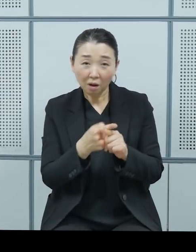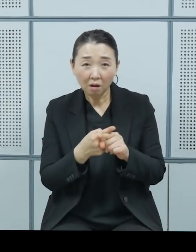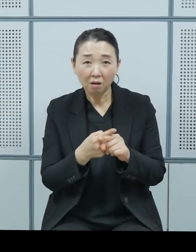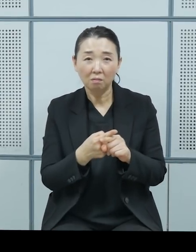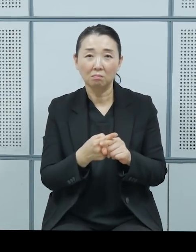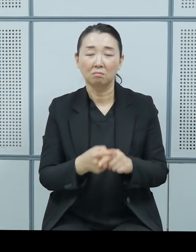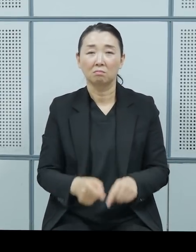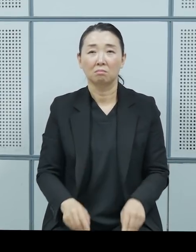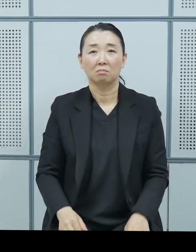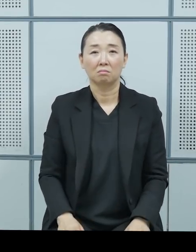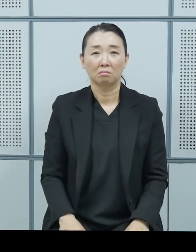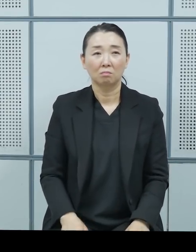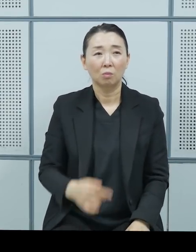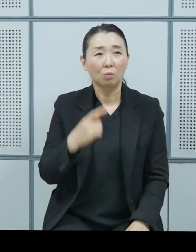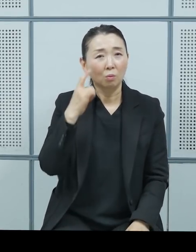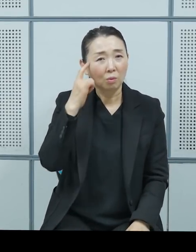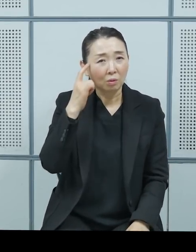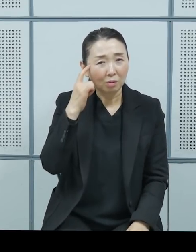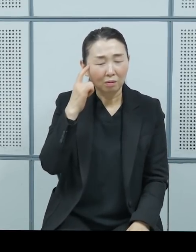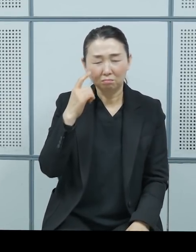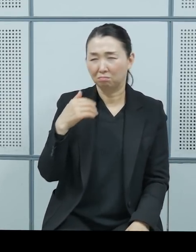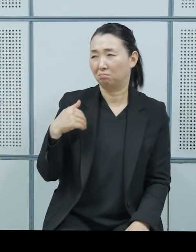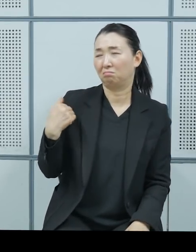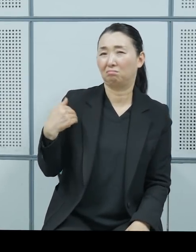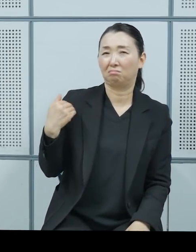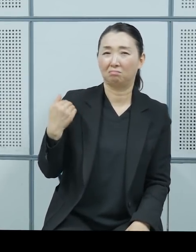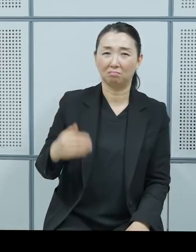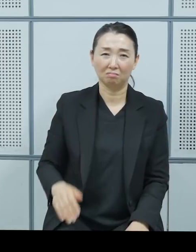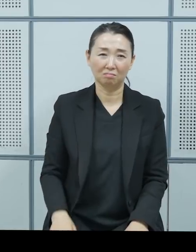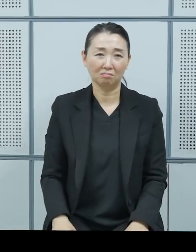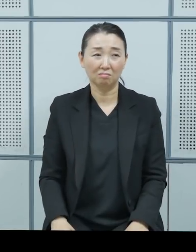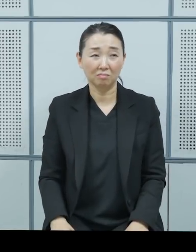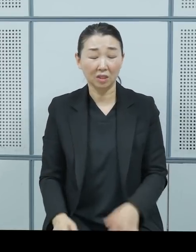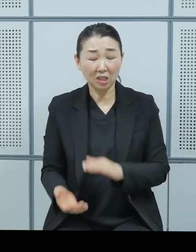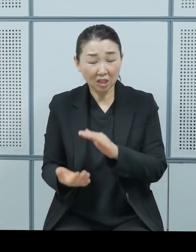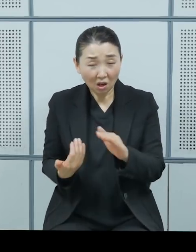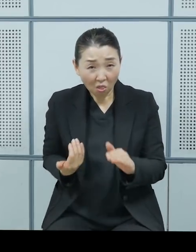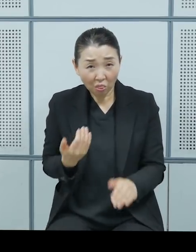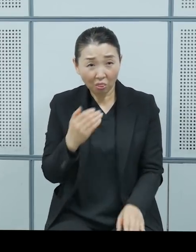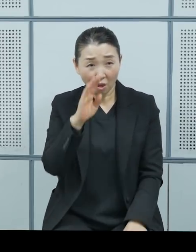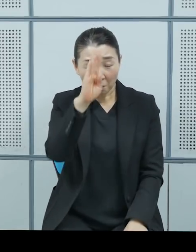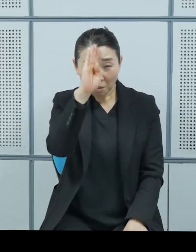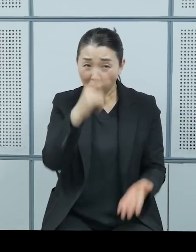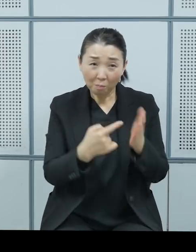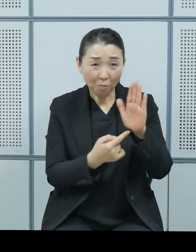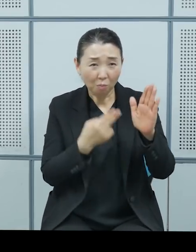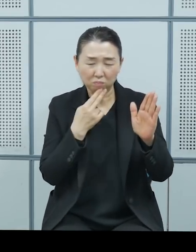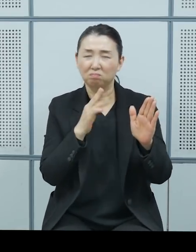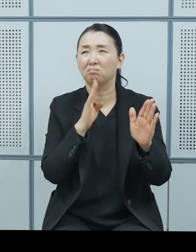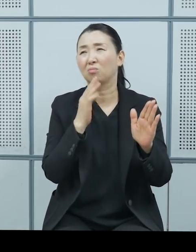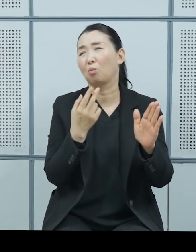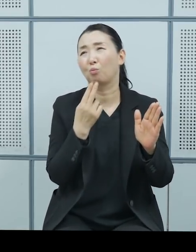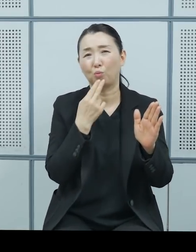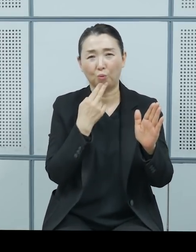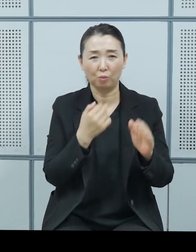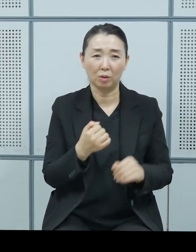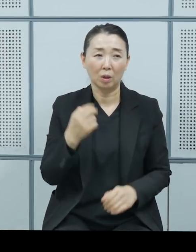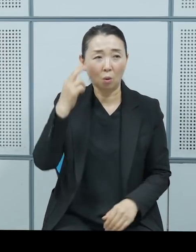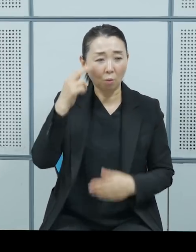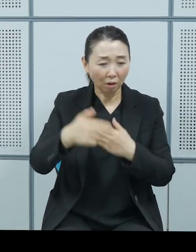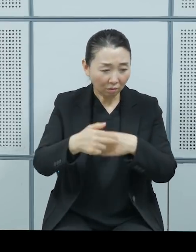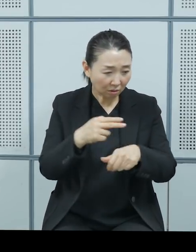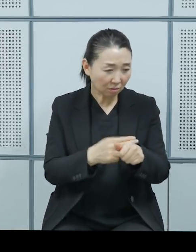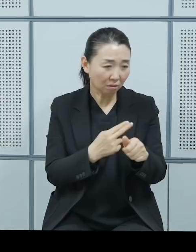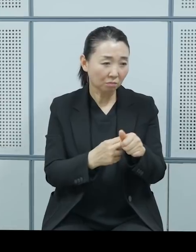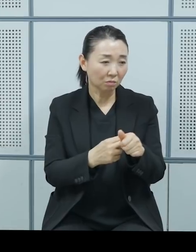그렇죠. 아니 왜 그렇게 됐을까요? 몰라요. 전조 증상도 없이 그렇죠. 의사